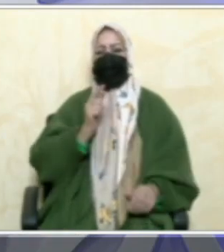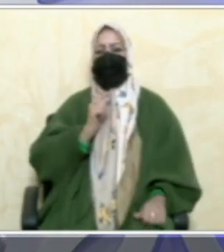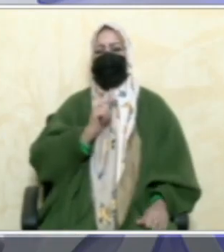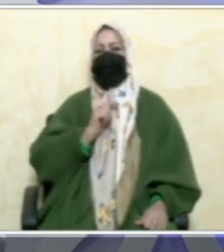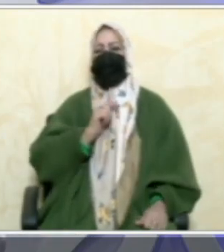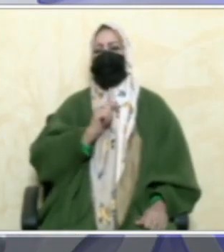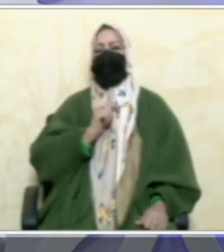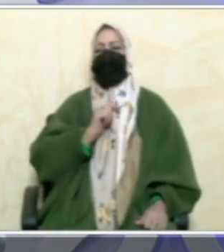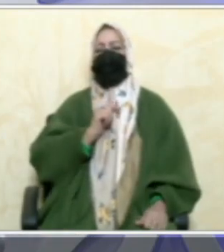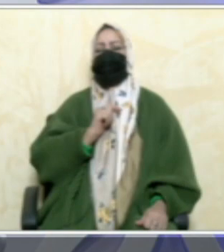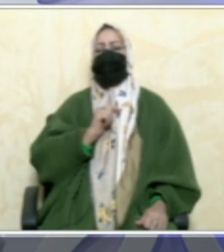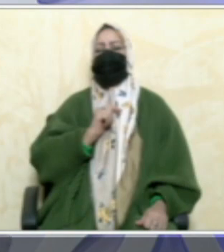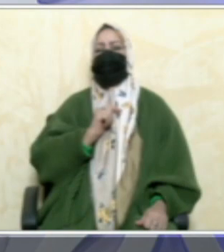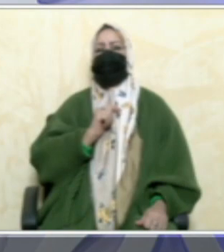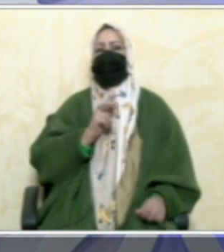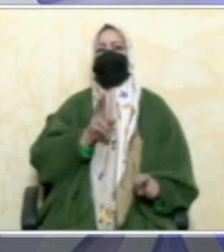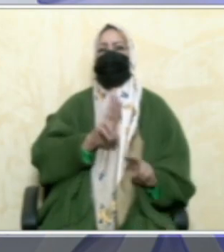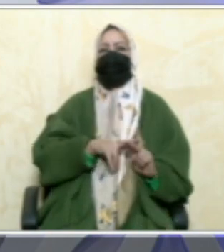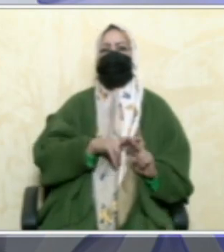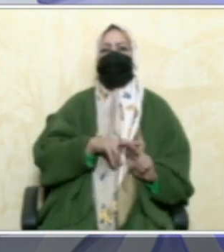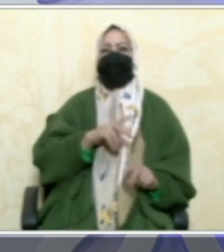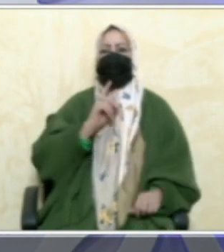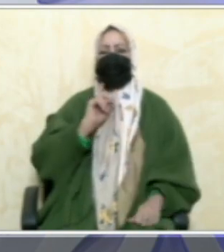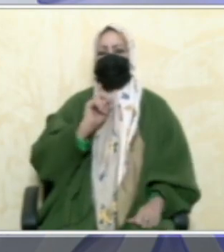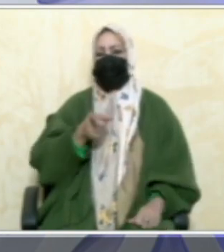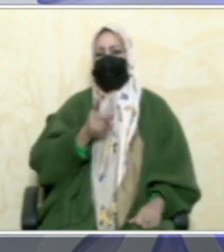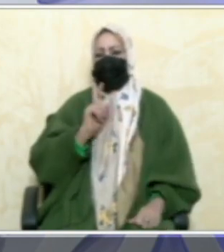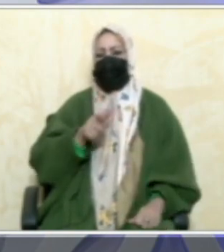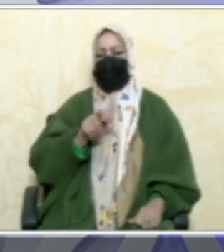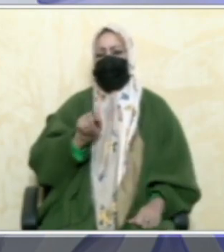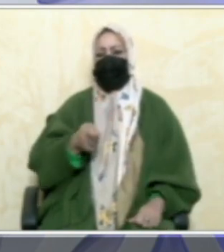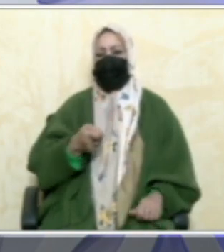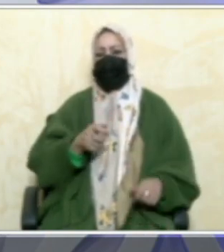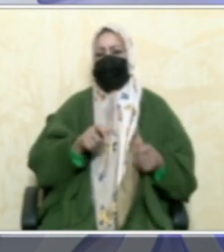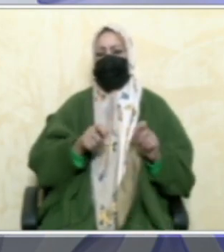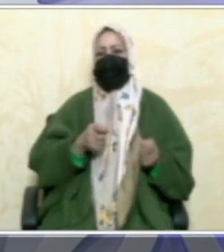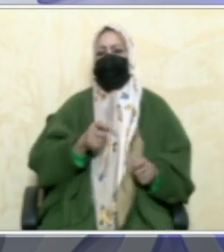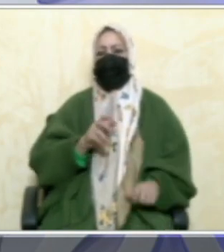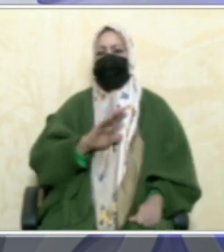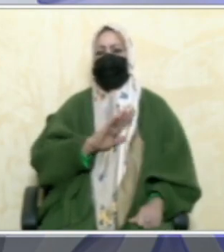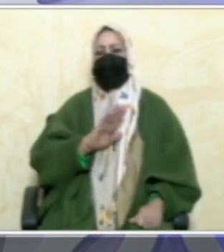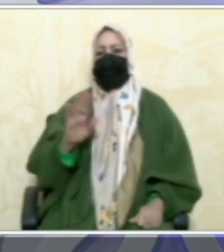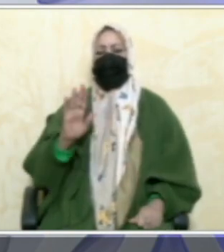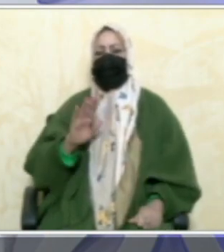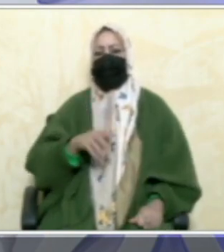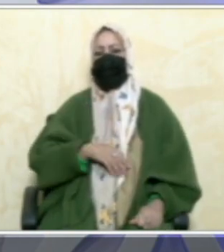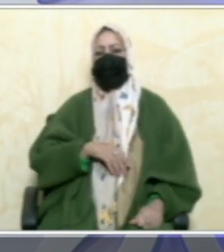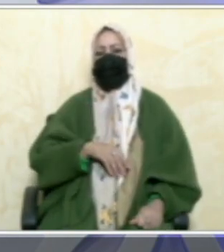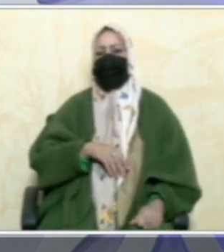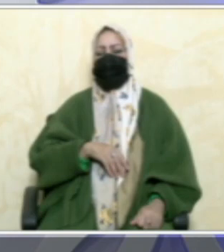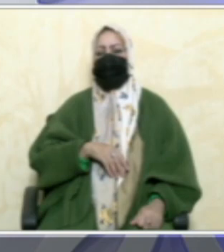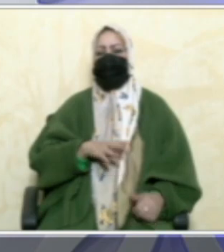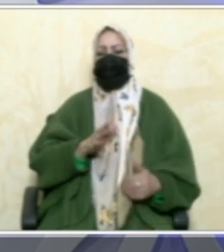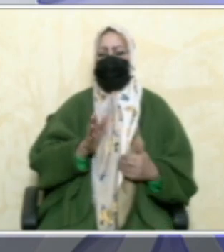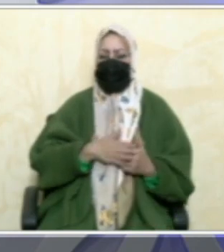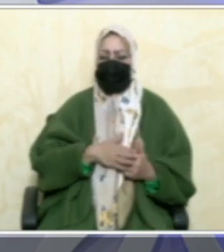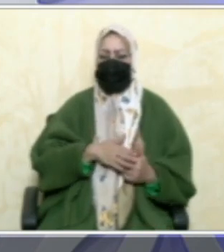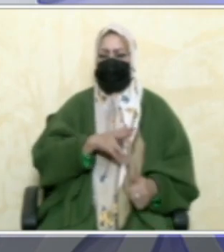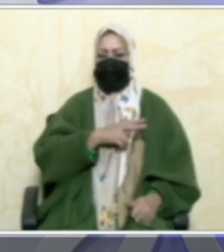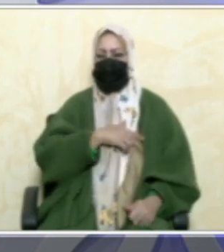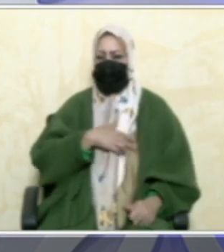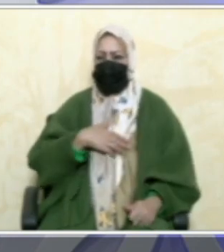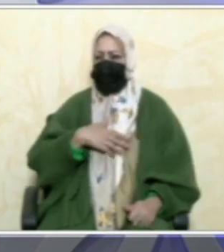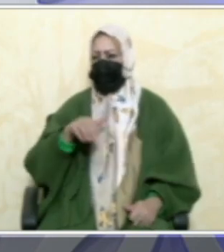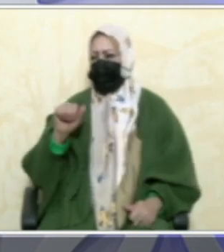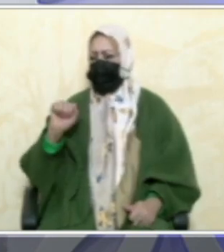الأمر لابد أن تقفل كائنة ما كانت تابعة للدولة ولا غير تابعة للدولة، لأن الدولة تقدر